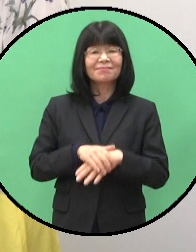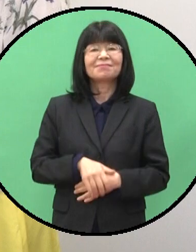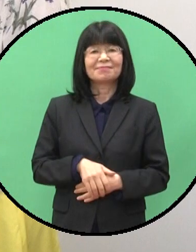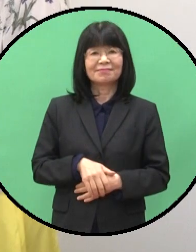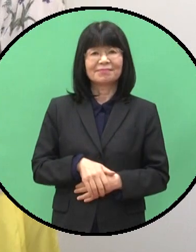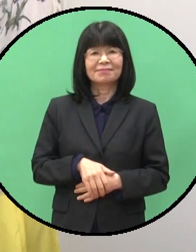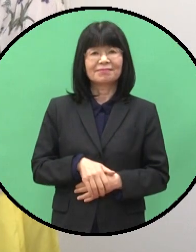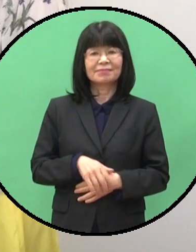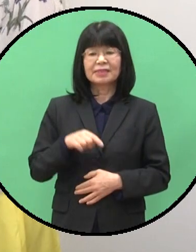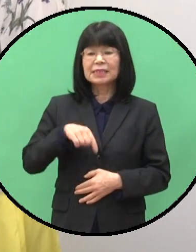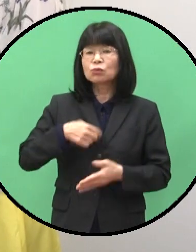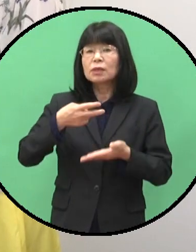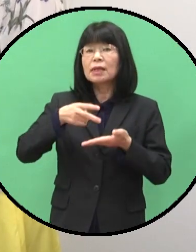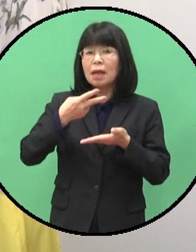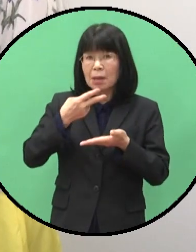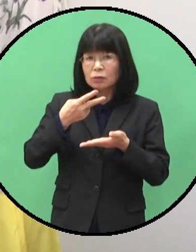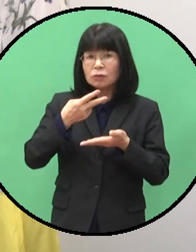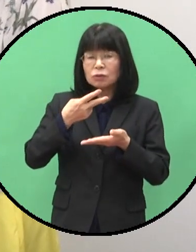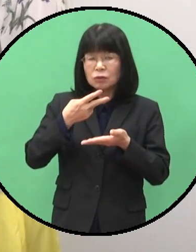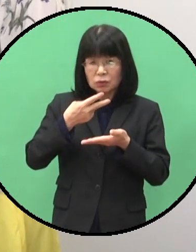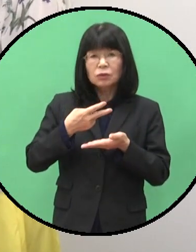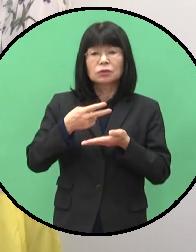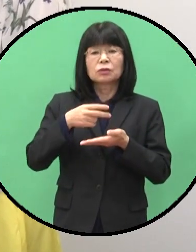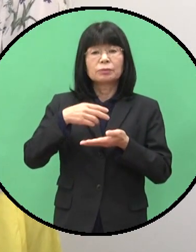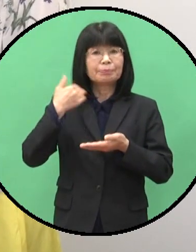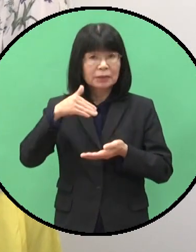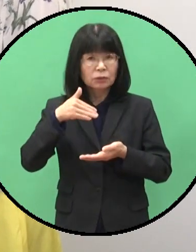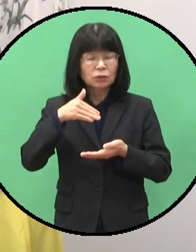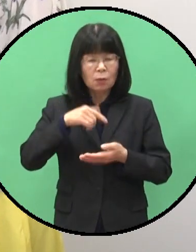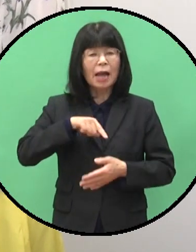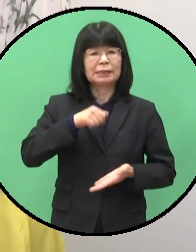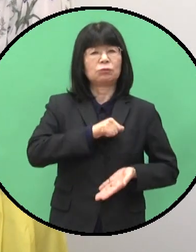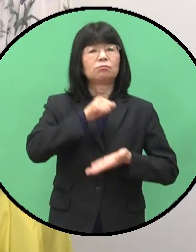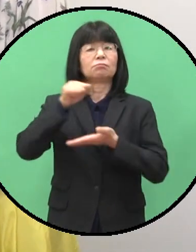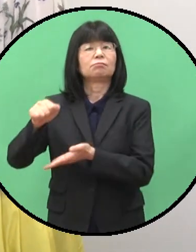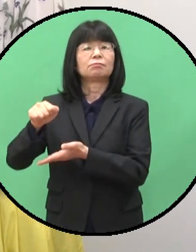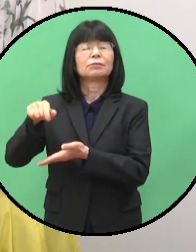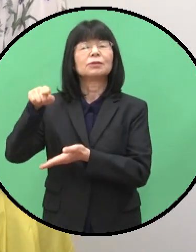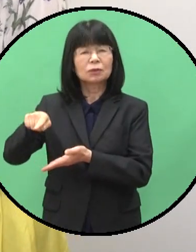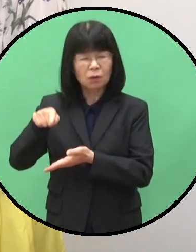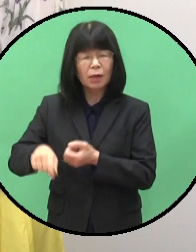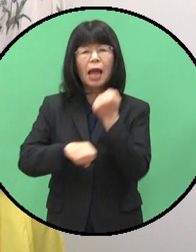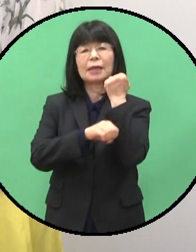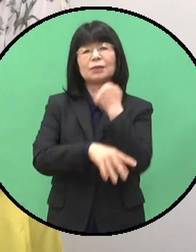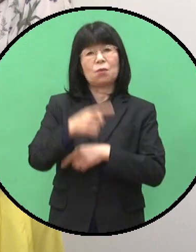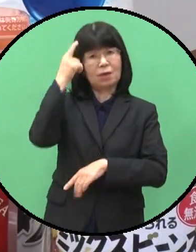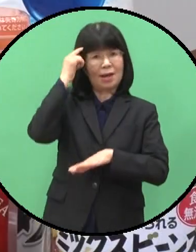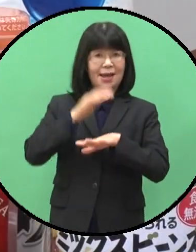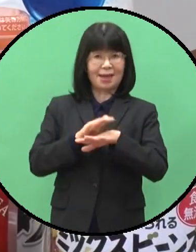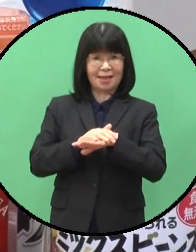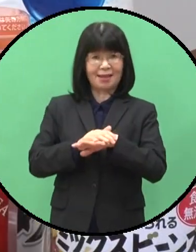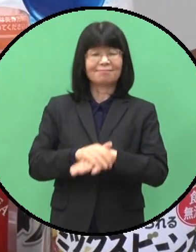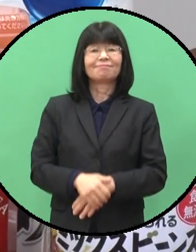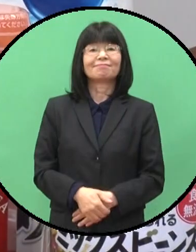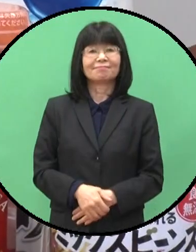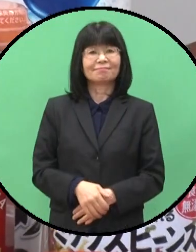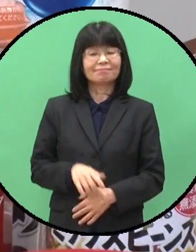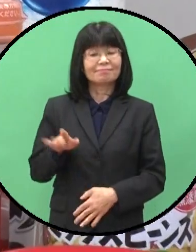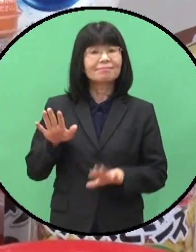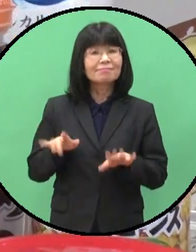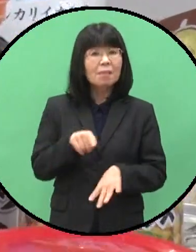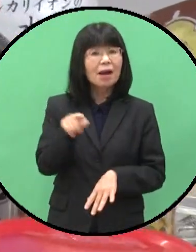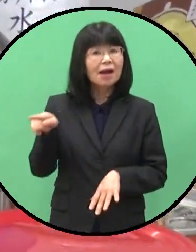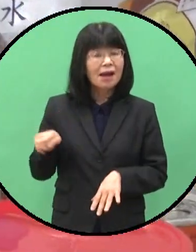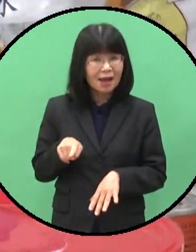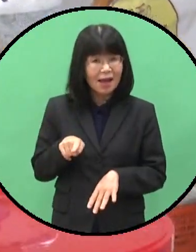もう自分で使う食料とか水っていうのは自分で持ってくる、これが原則になります。ここに食